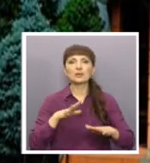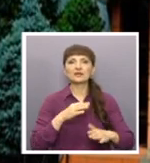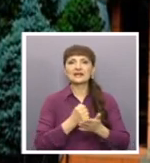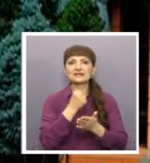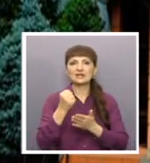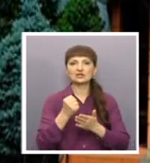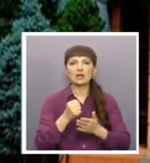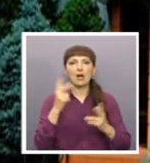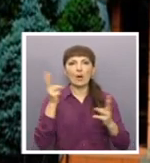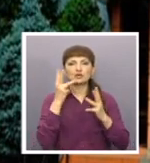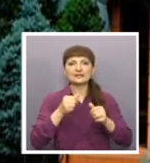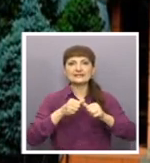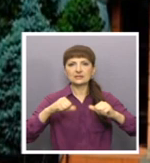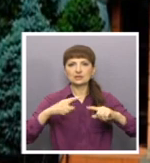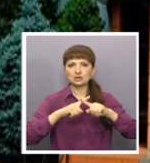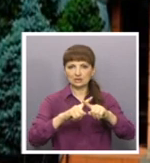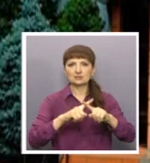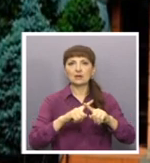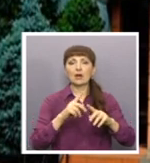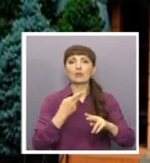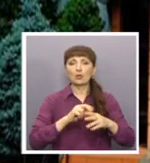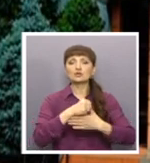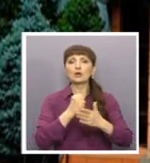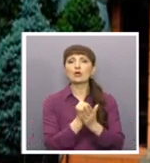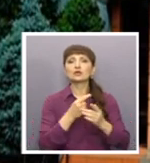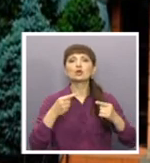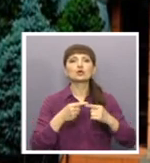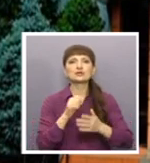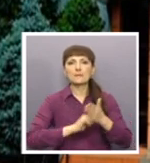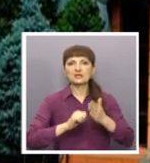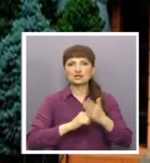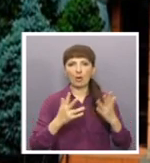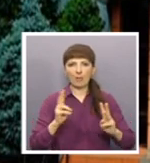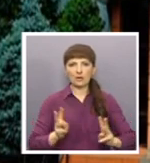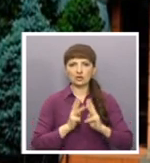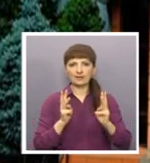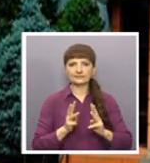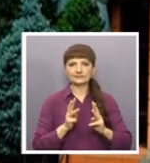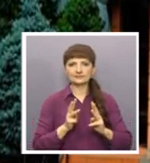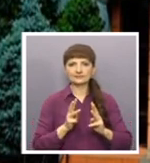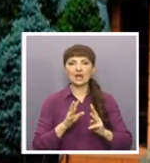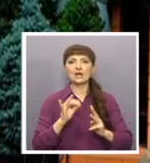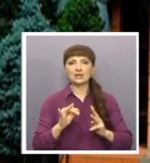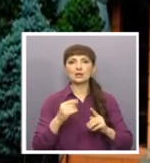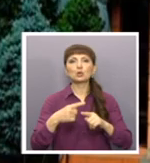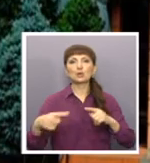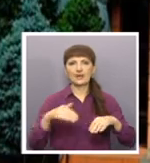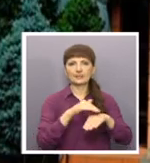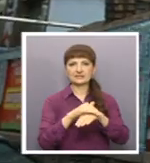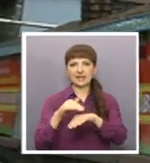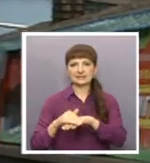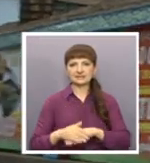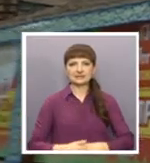назначена пожаротехническая экспертиза, которая установит истинные причины возгорания и его другие